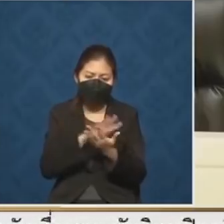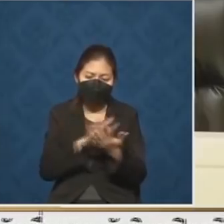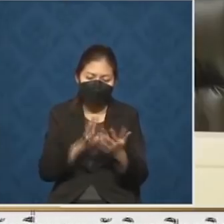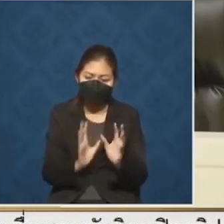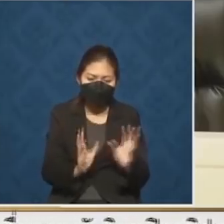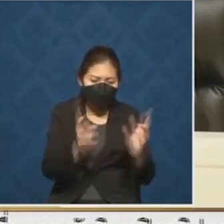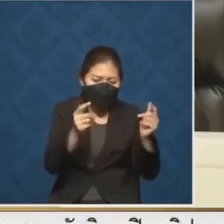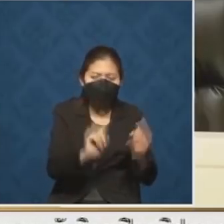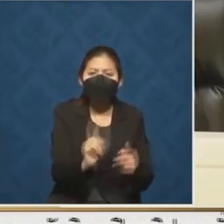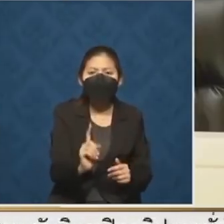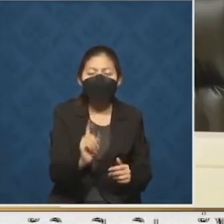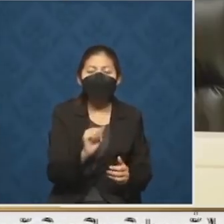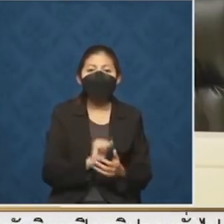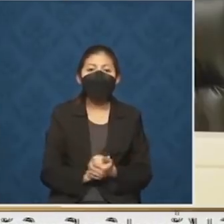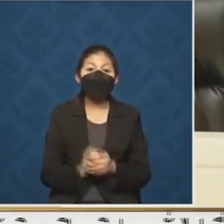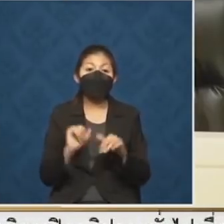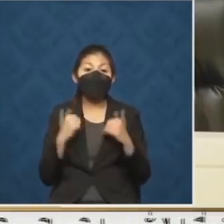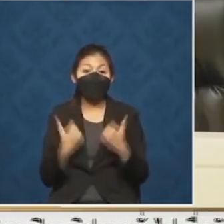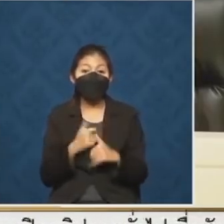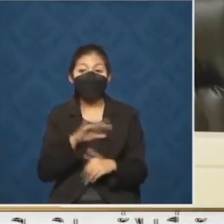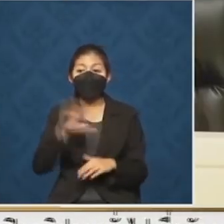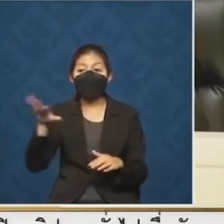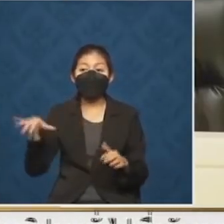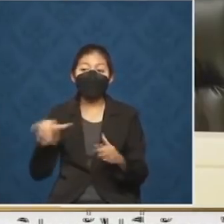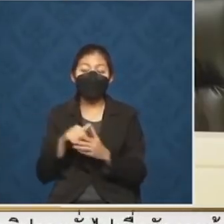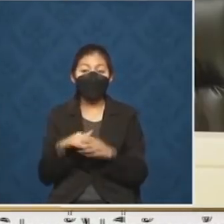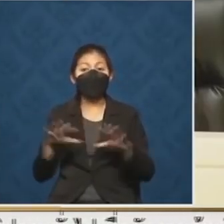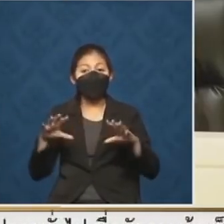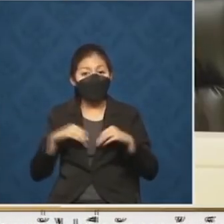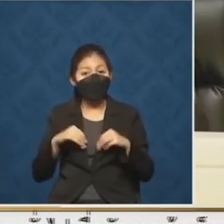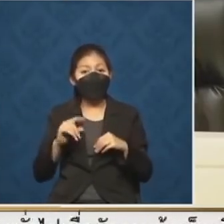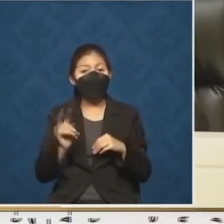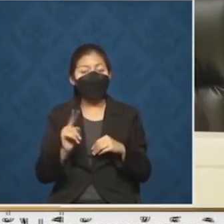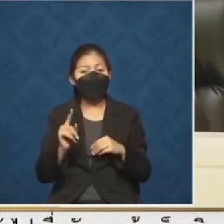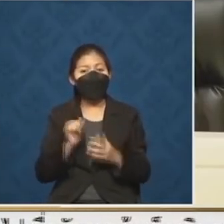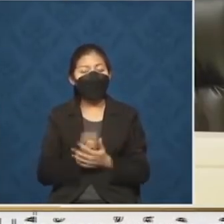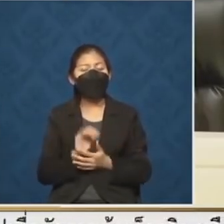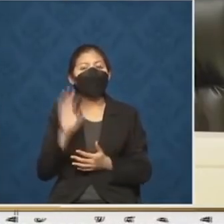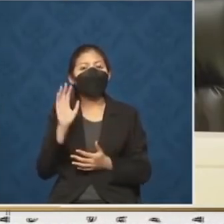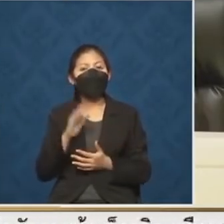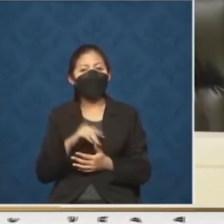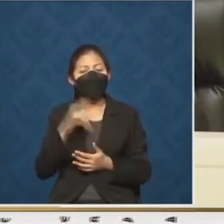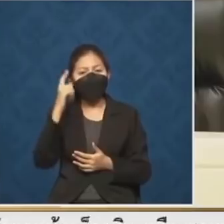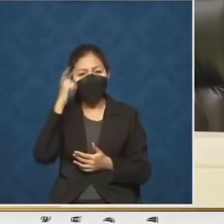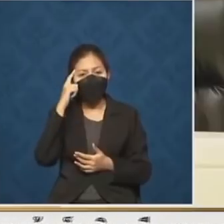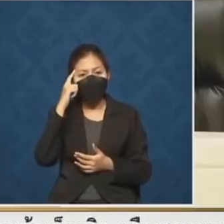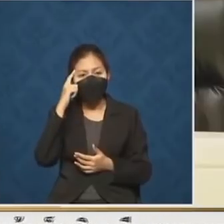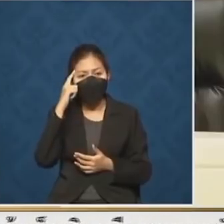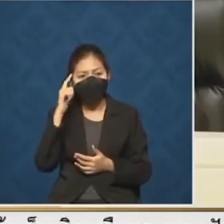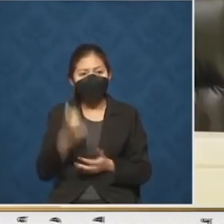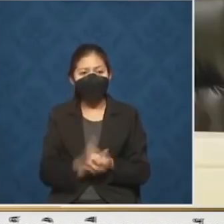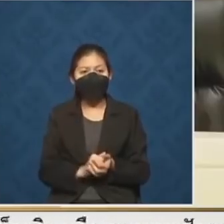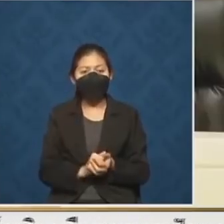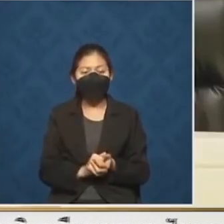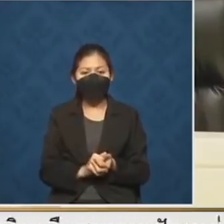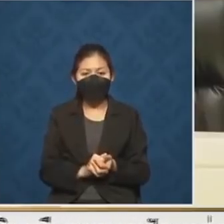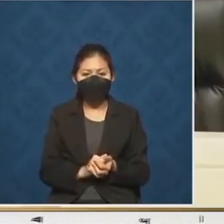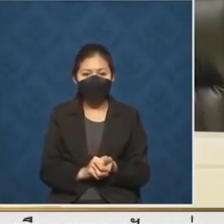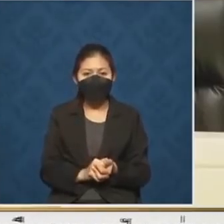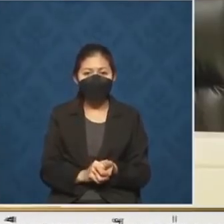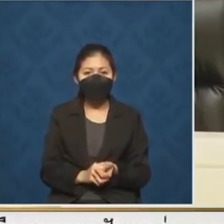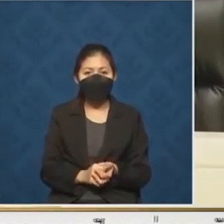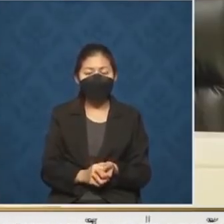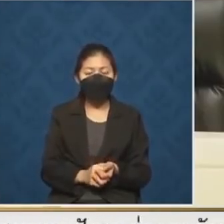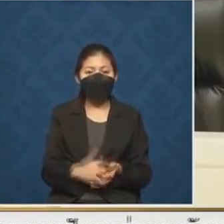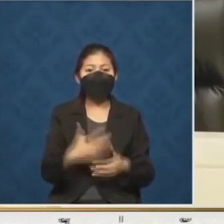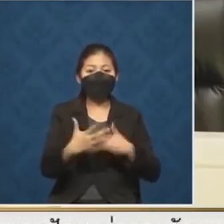วันนี้ทุกคนยอมรับแล้วว่าเกิดจากผิดพลาดกลไกท